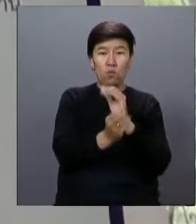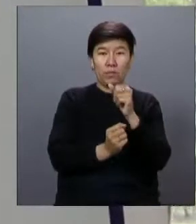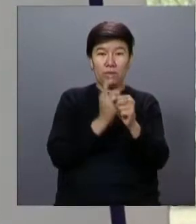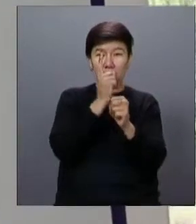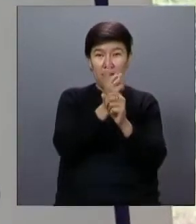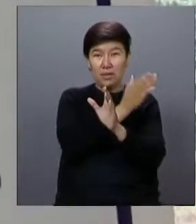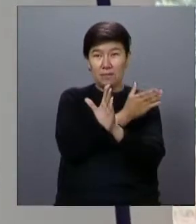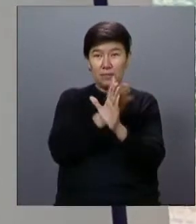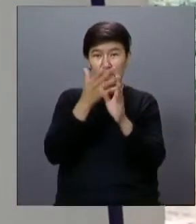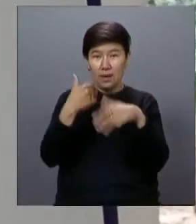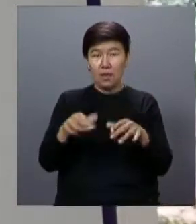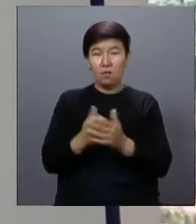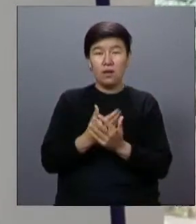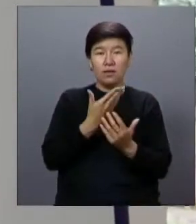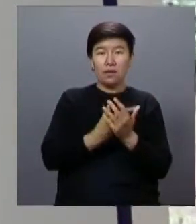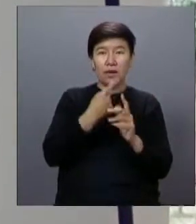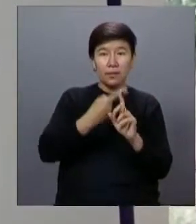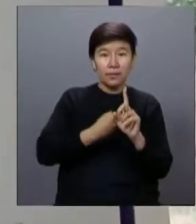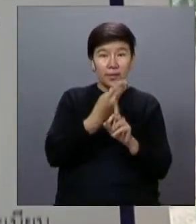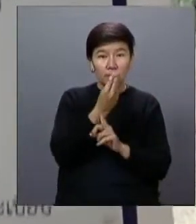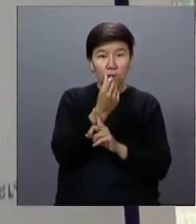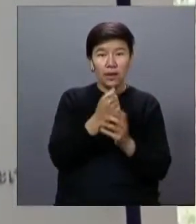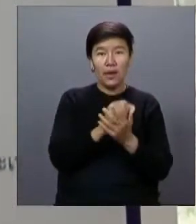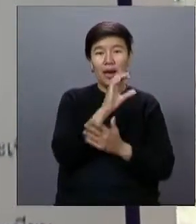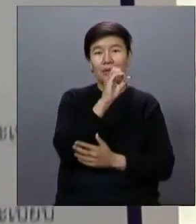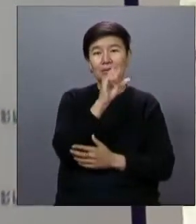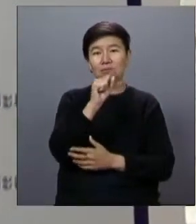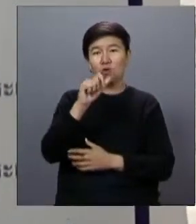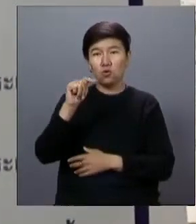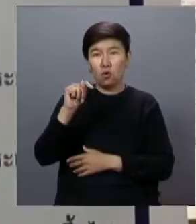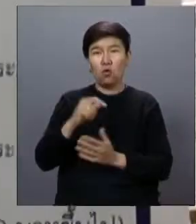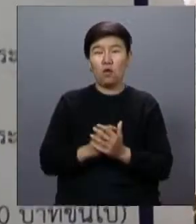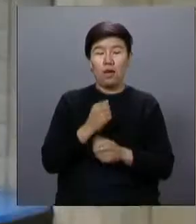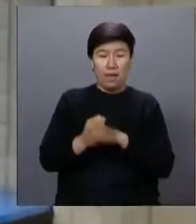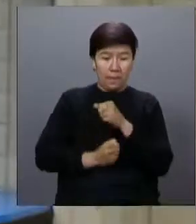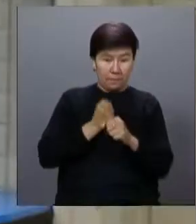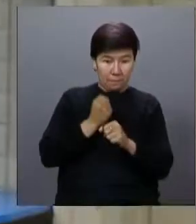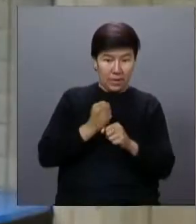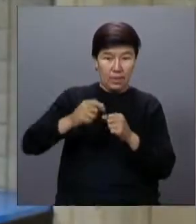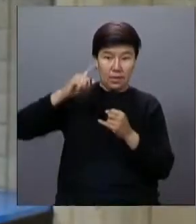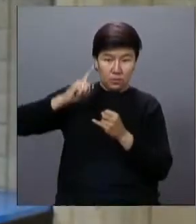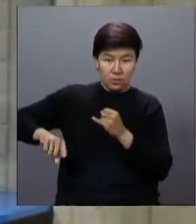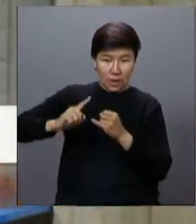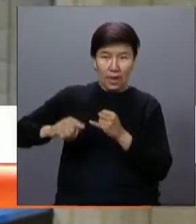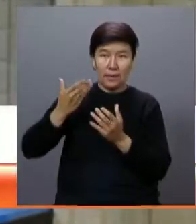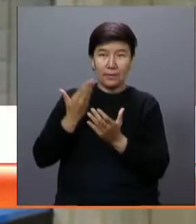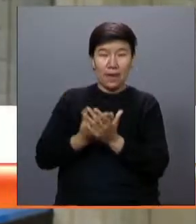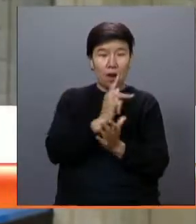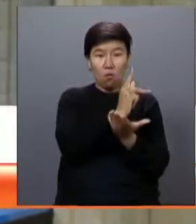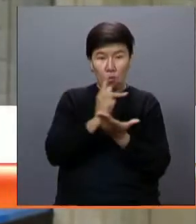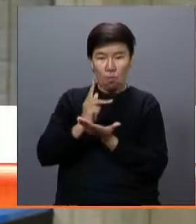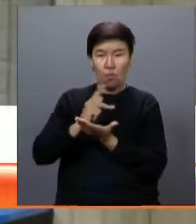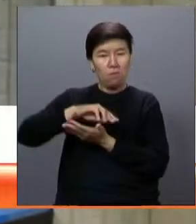ละ50สตางค์ต่อเดือนและจะต้องชำระเงินคืนทั้งหมดภายในสิ้นปีนั้น ๆกลุ่มสัจจะเป็นก